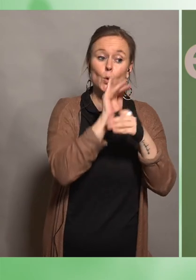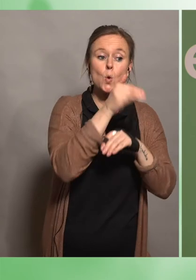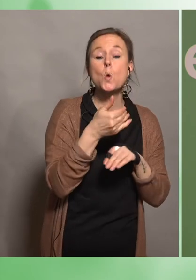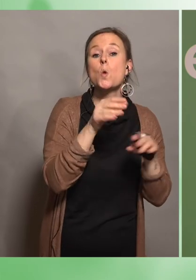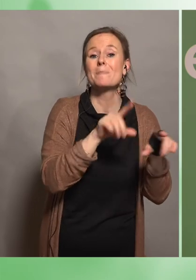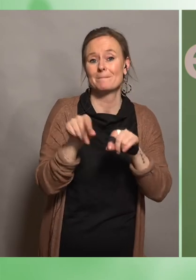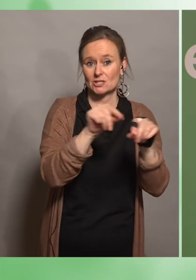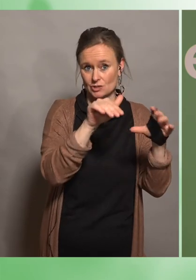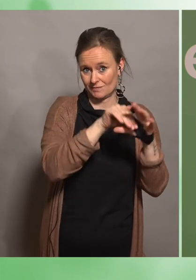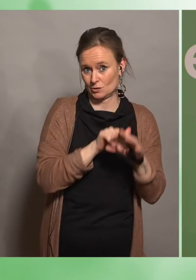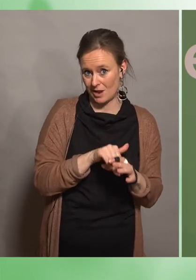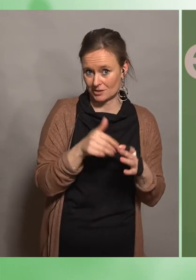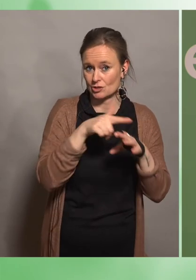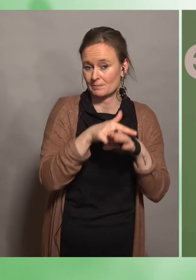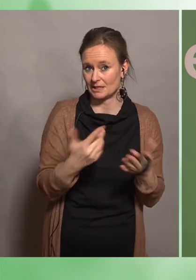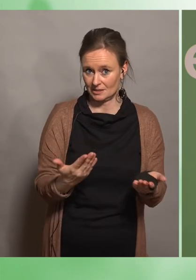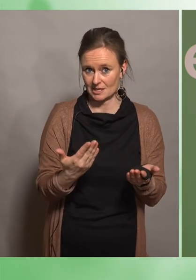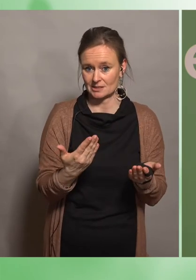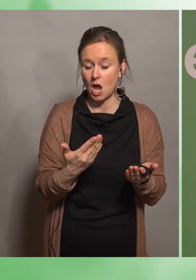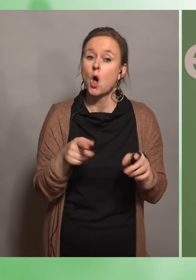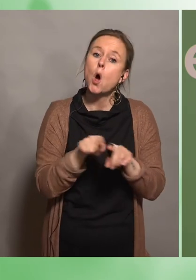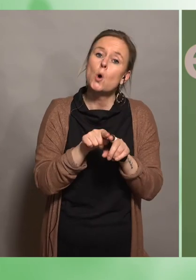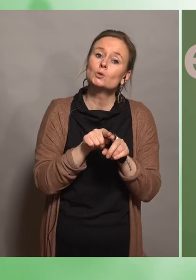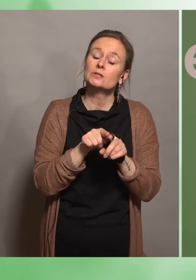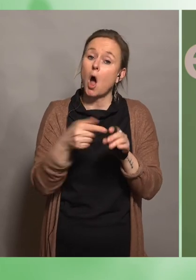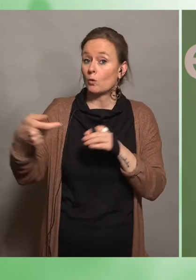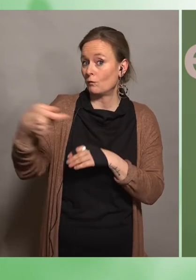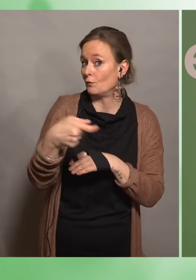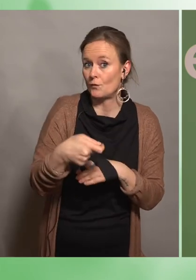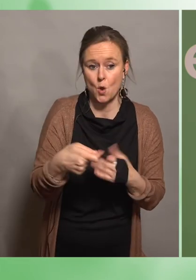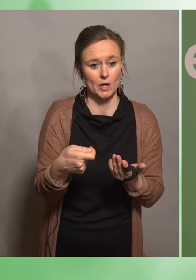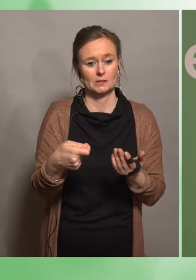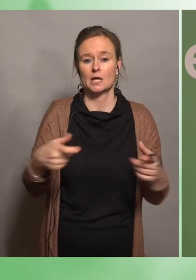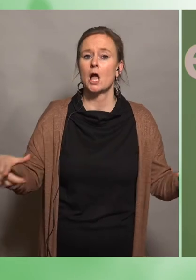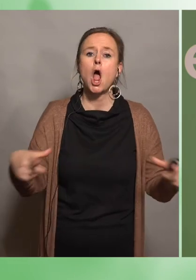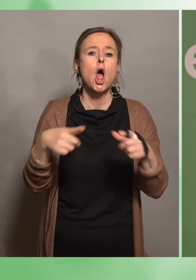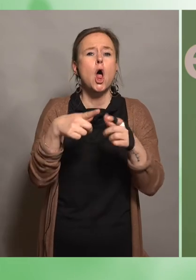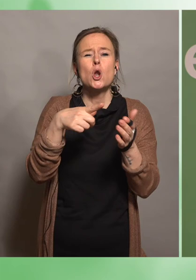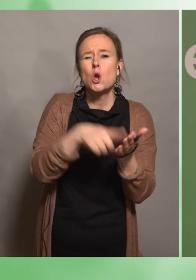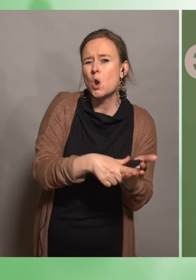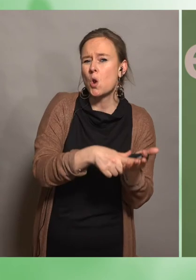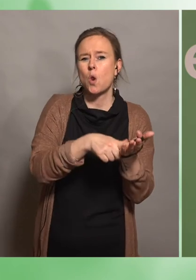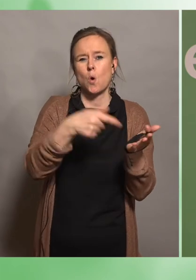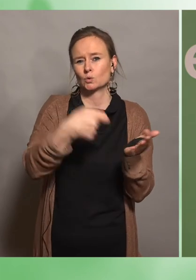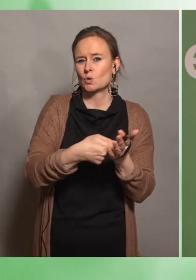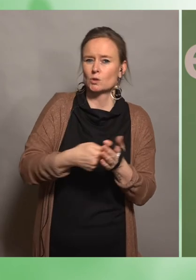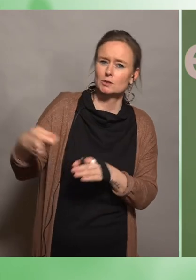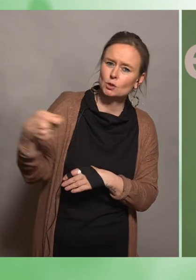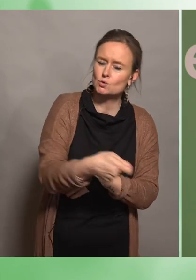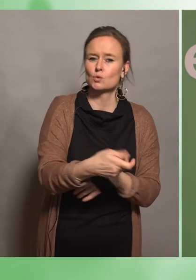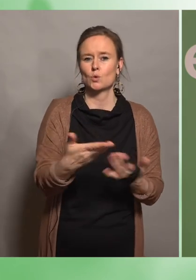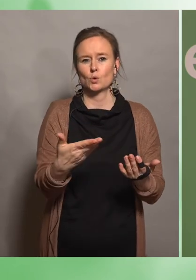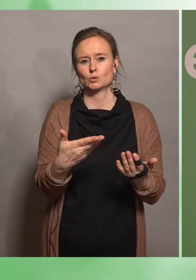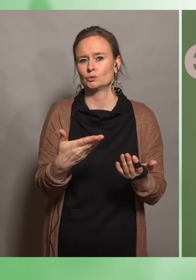von Förderungen. Ich nehme an, die werden also angesprochen worden sein. Es gibt Lohnkostenzuschüsse, es gibt